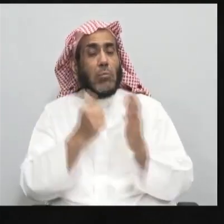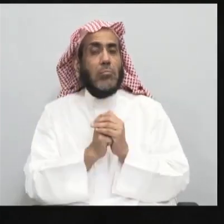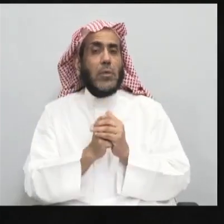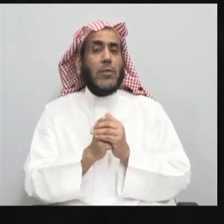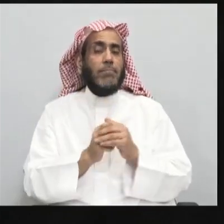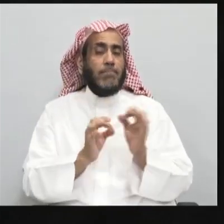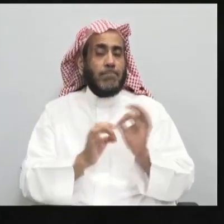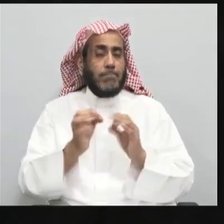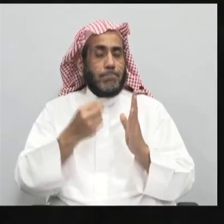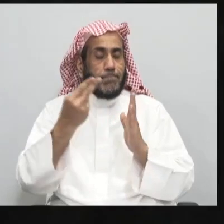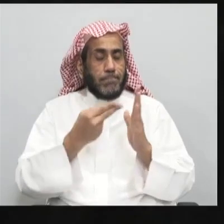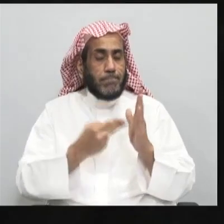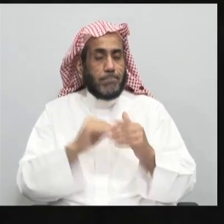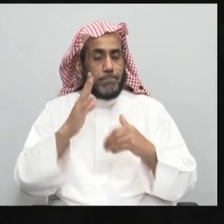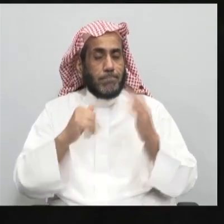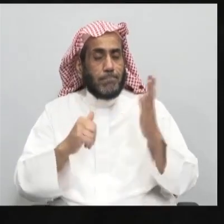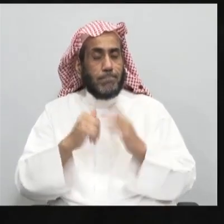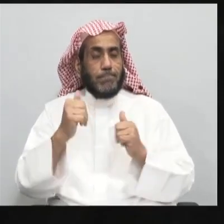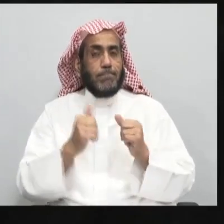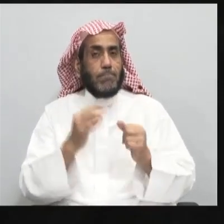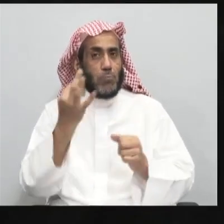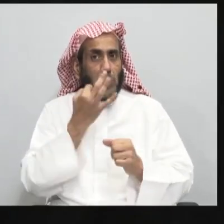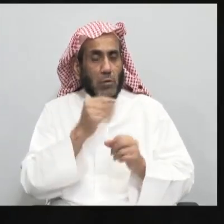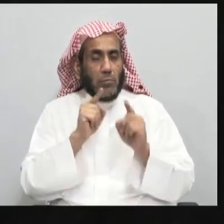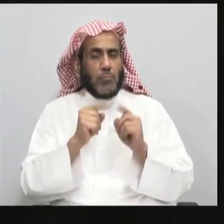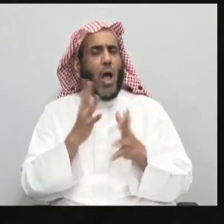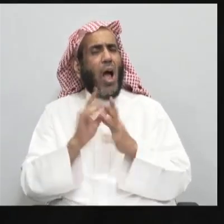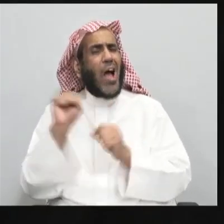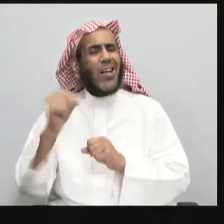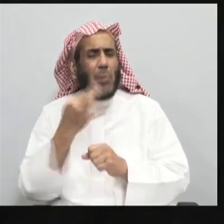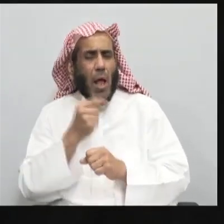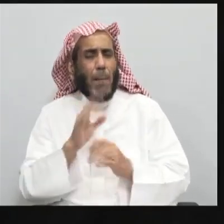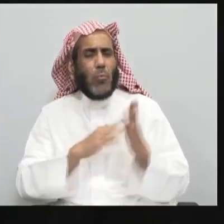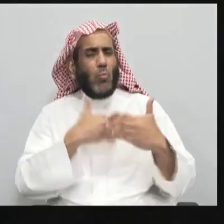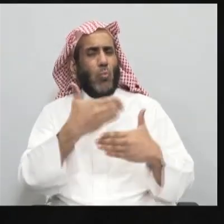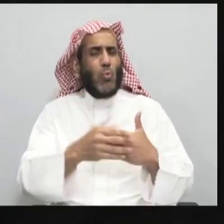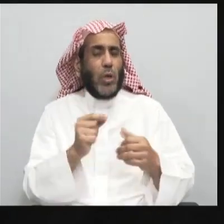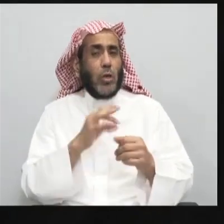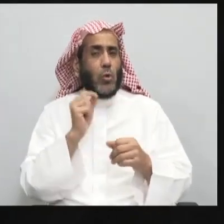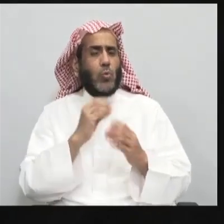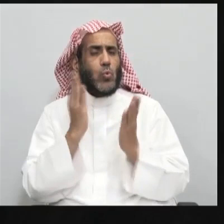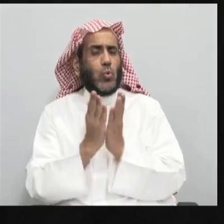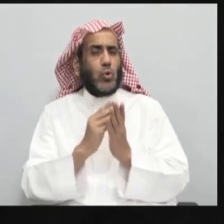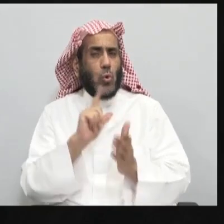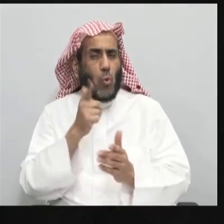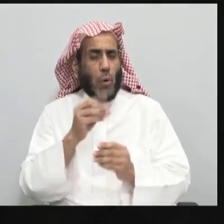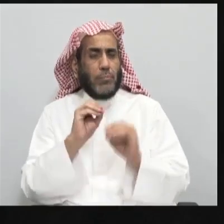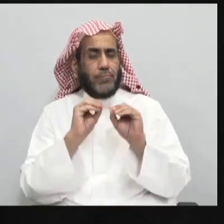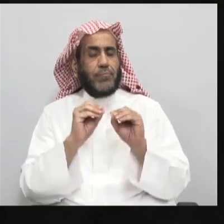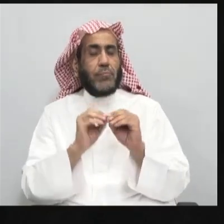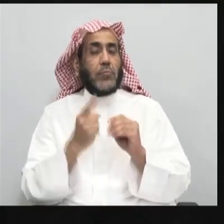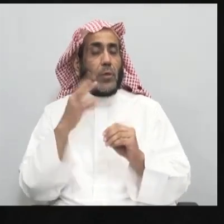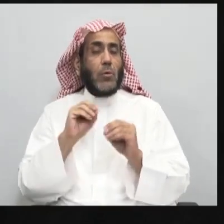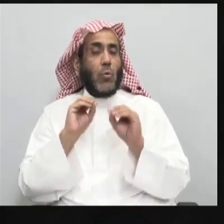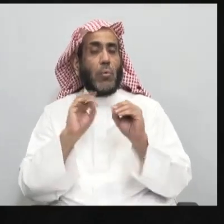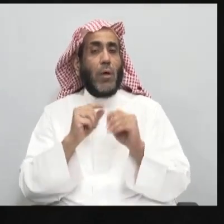واستراتيجيه كتابه ومهاره التحدث بقيه دروس الوحده الدروس اللغويه سناخذها باذن